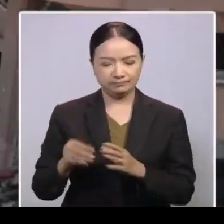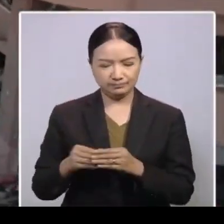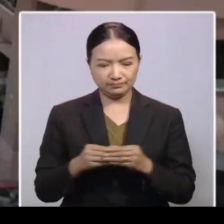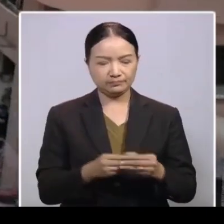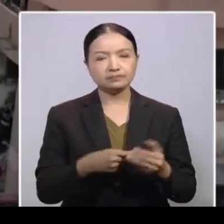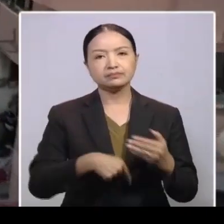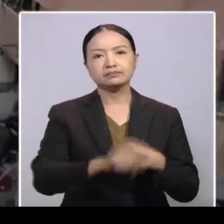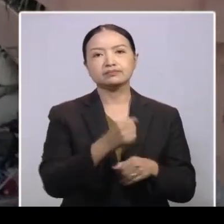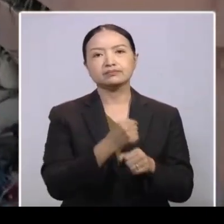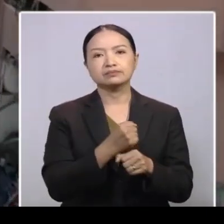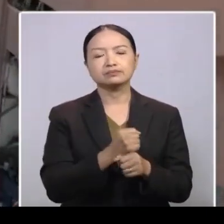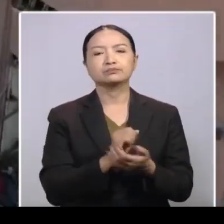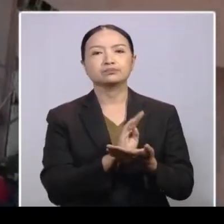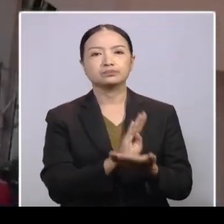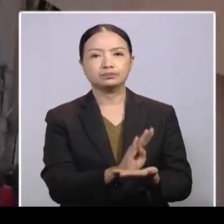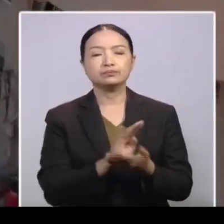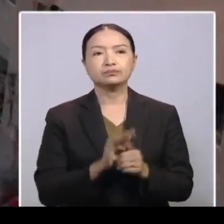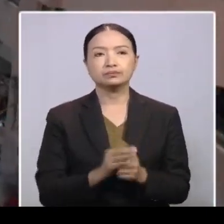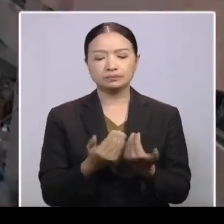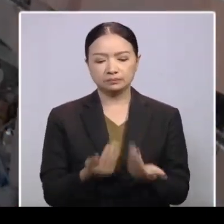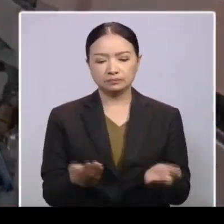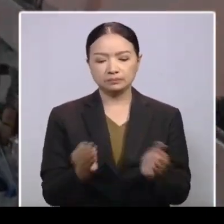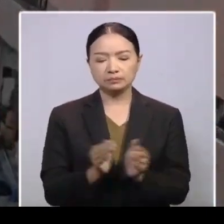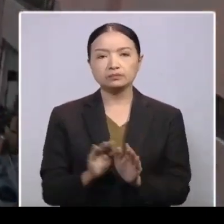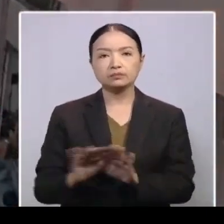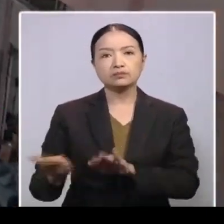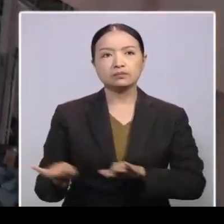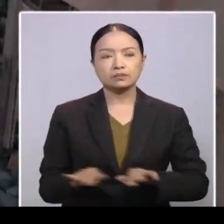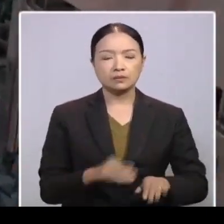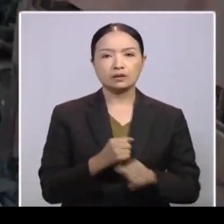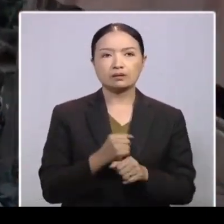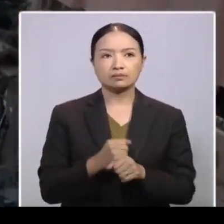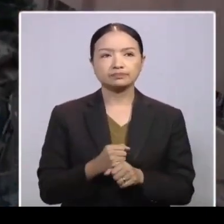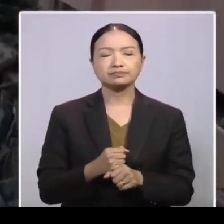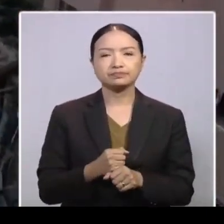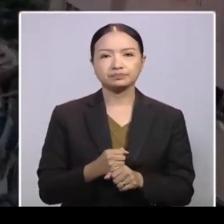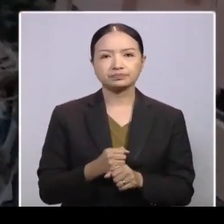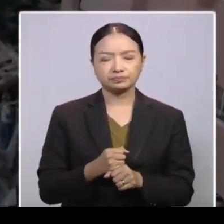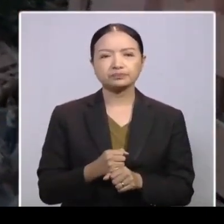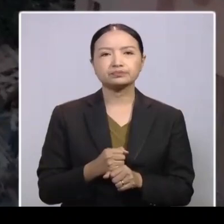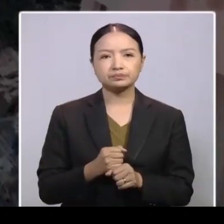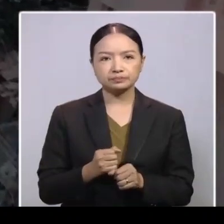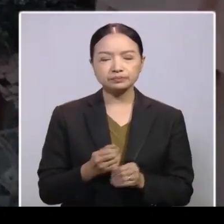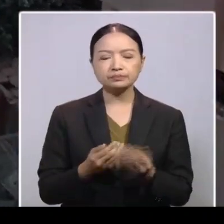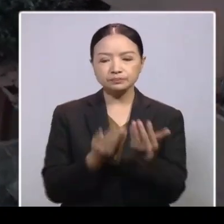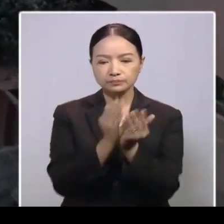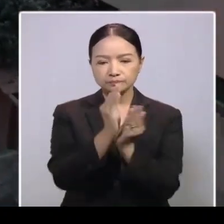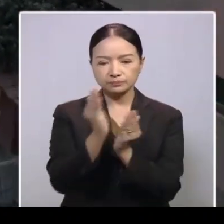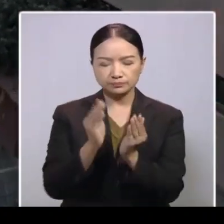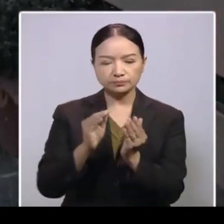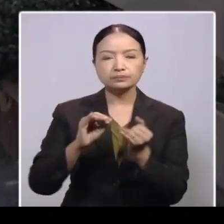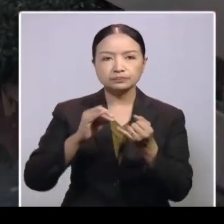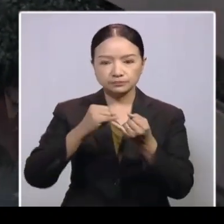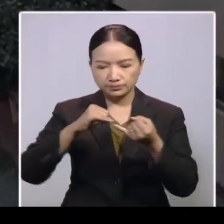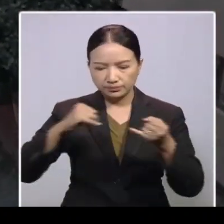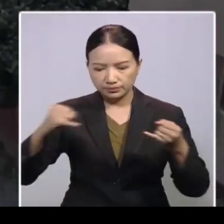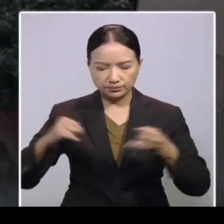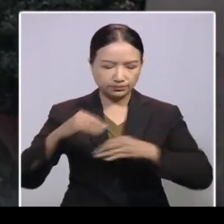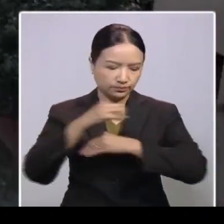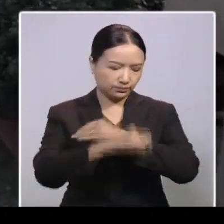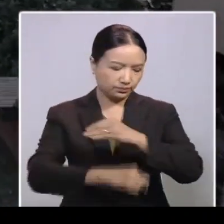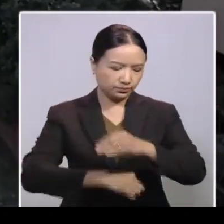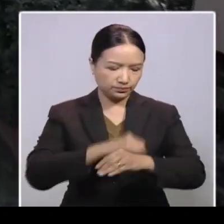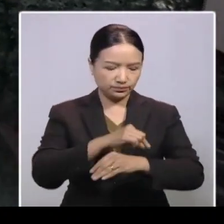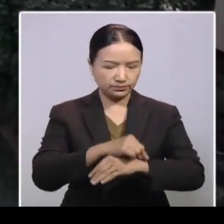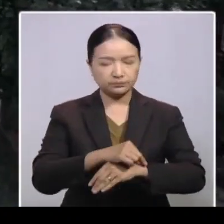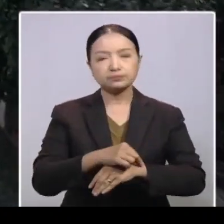ทำบุญก็หลังจากนี้เนี่ยนะฮะก็ทางครอบครัวเนี่ยเตรียมทำพิธีบายสีสู่ขวัญเอาไว้หลังจากที่จะเดินทางกลับที่อุบลราชธานีครับ